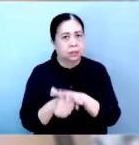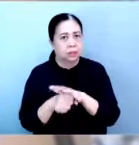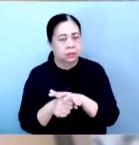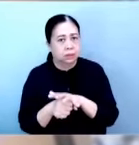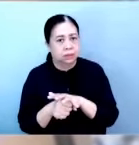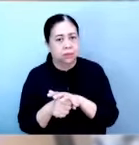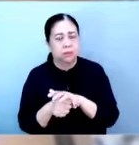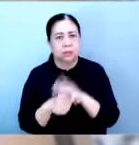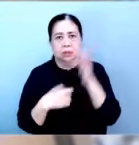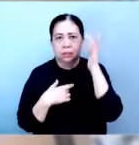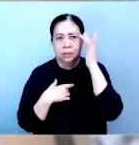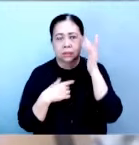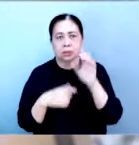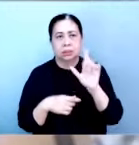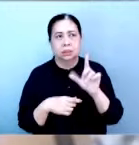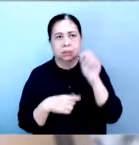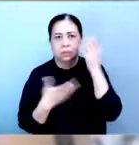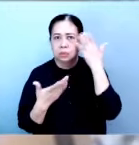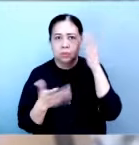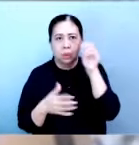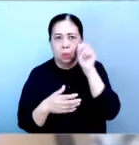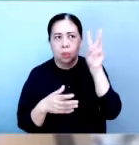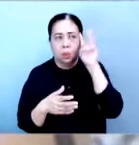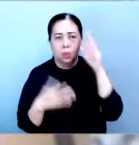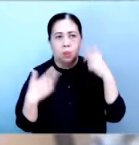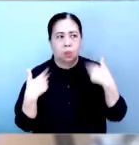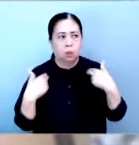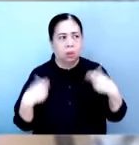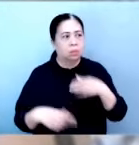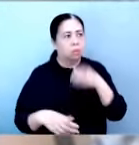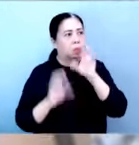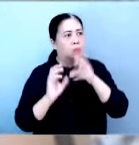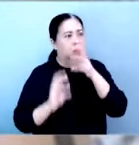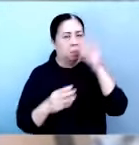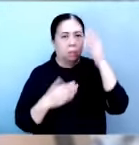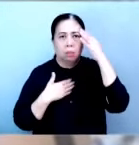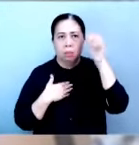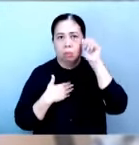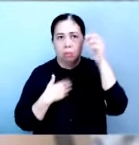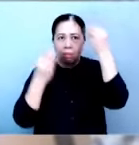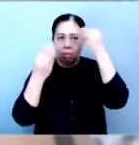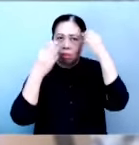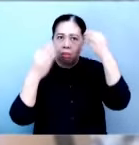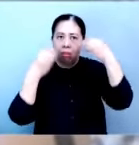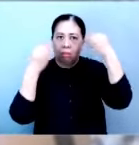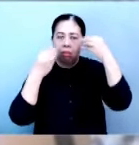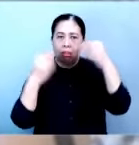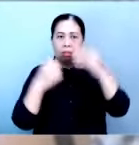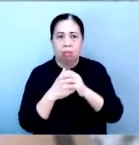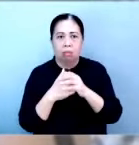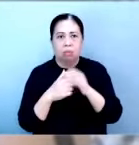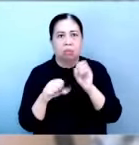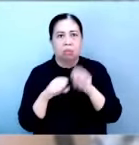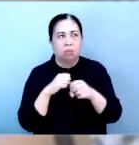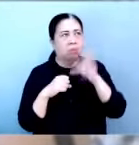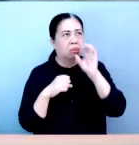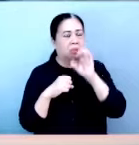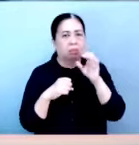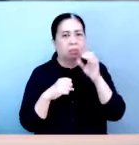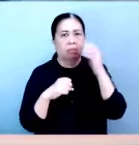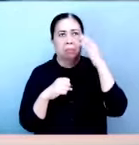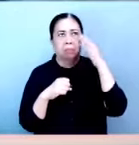symptoms less awareness of their hydration status and less of an to Dr